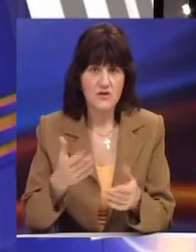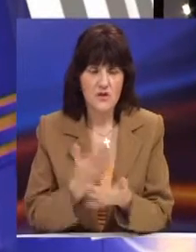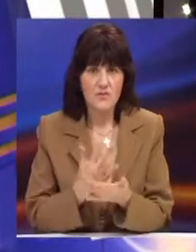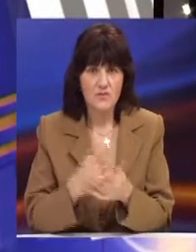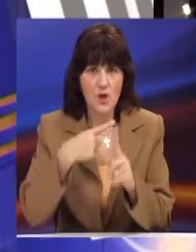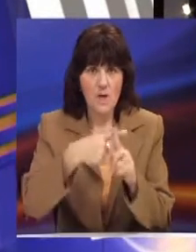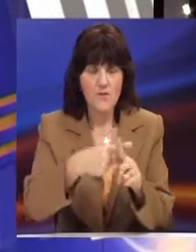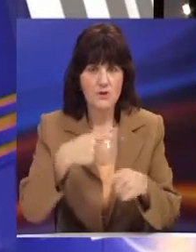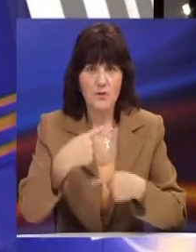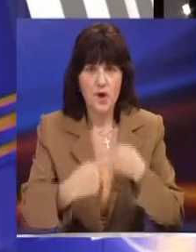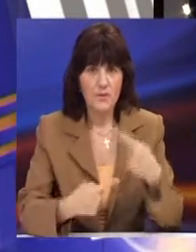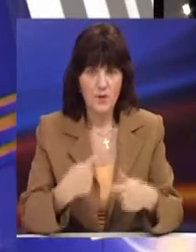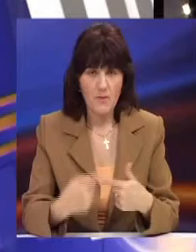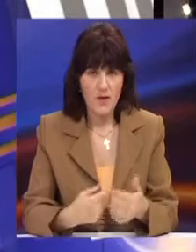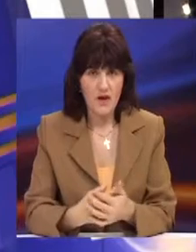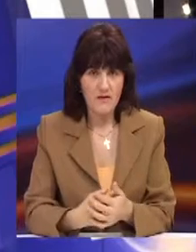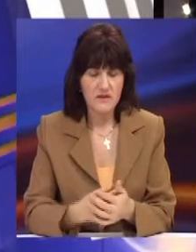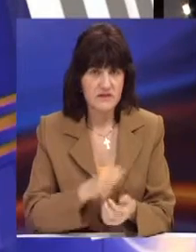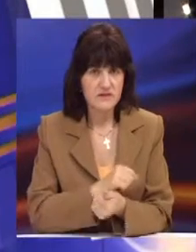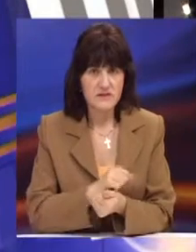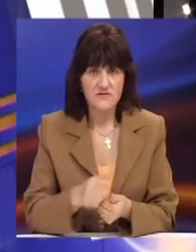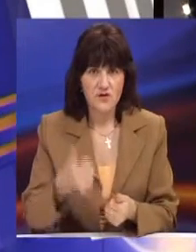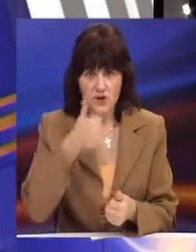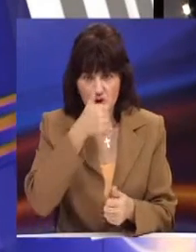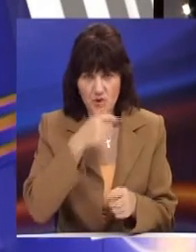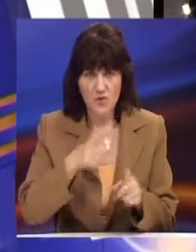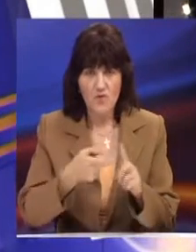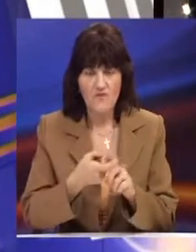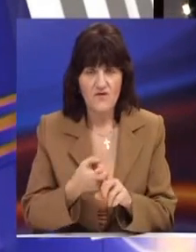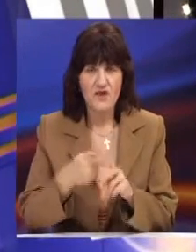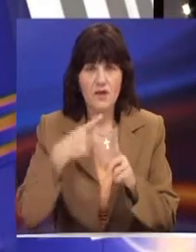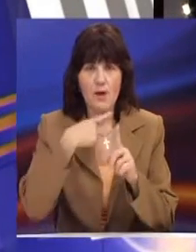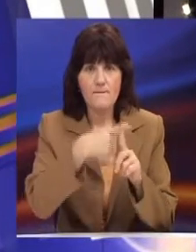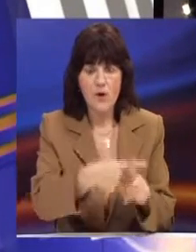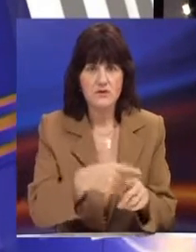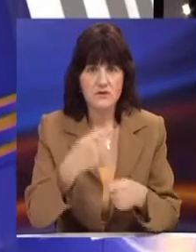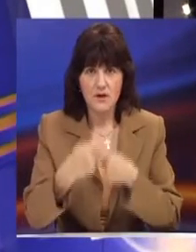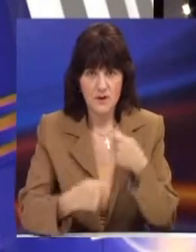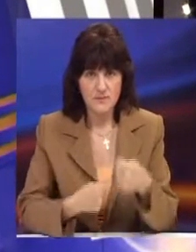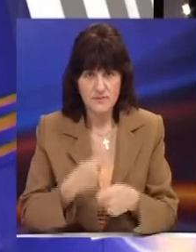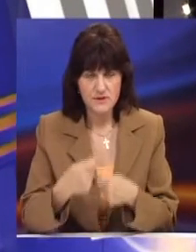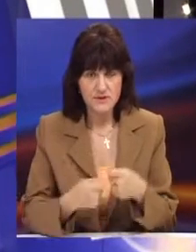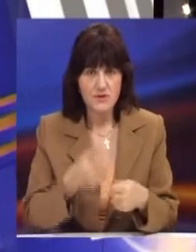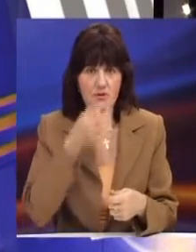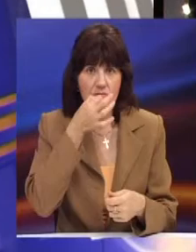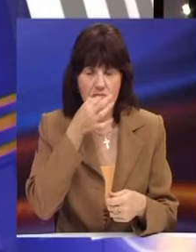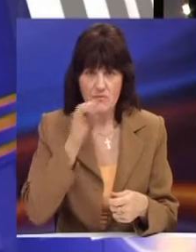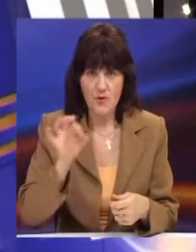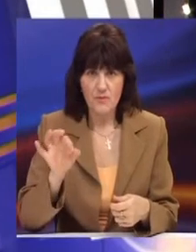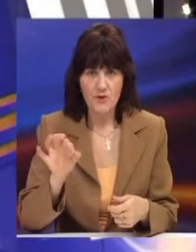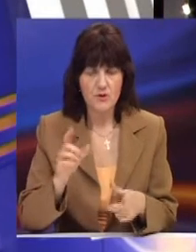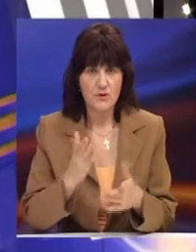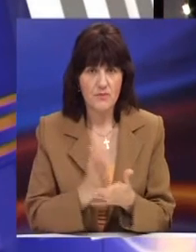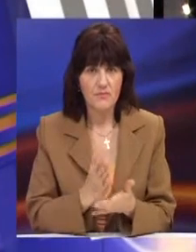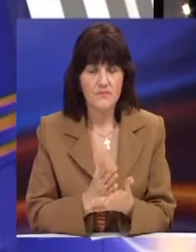promjene pozitivne samim građanima. Znači sve što se tiče pozitivnih promjena, projekata, poboljšanja